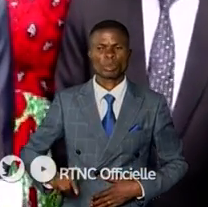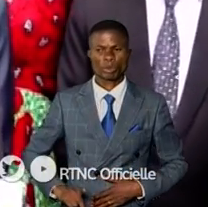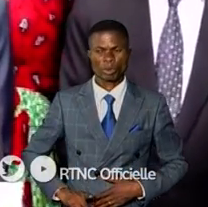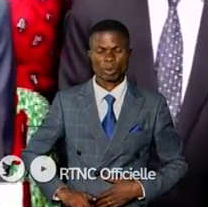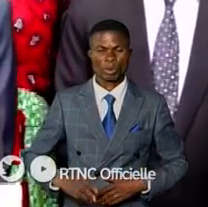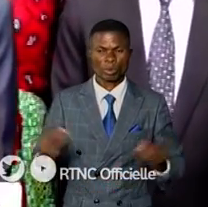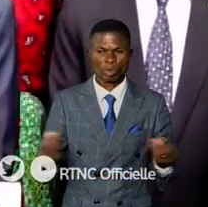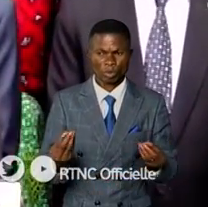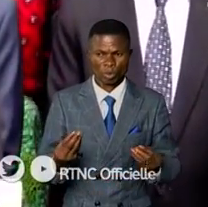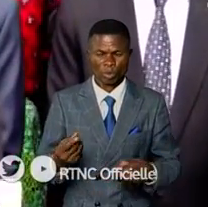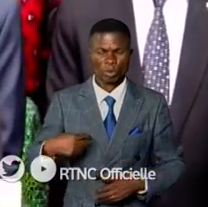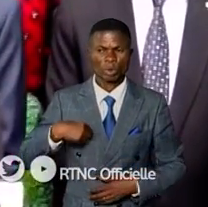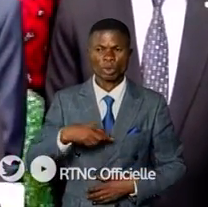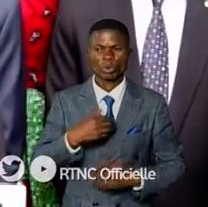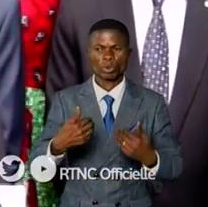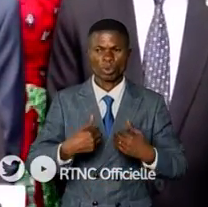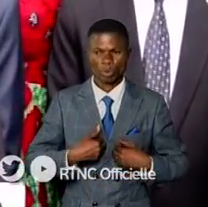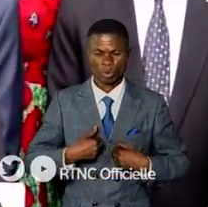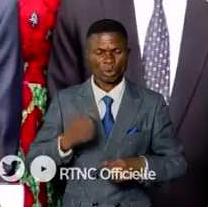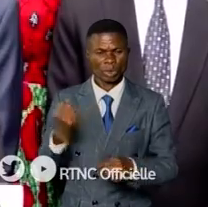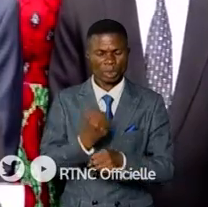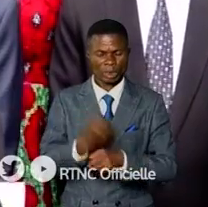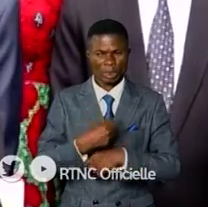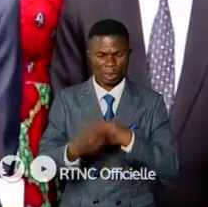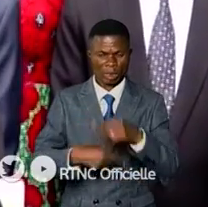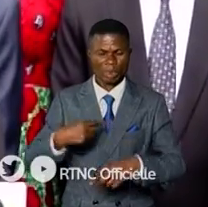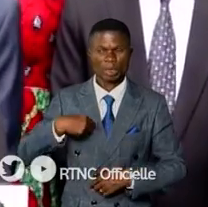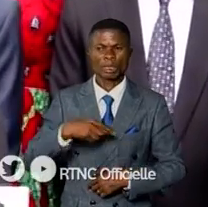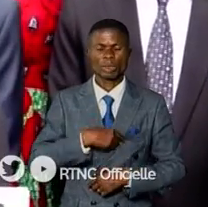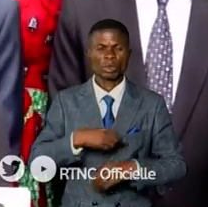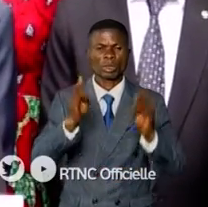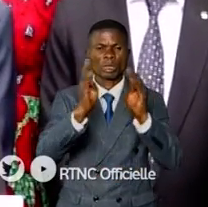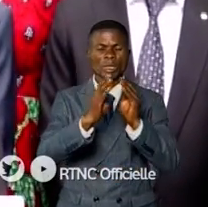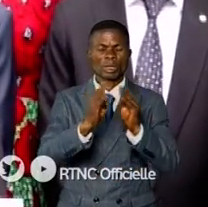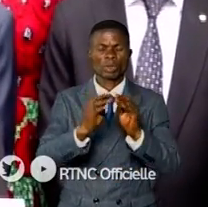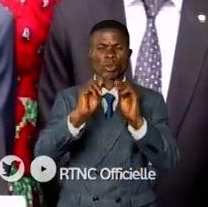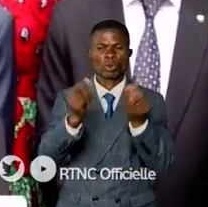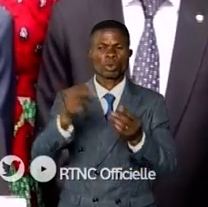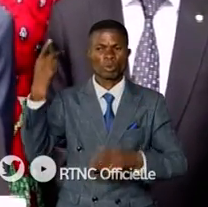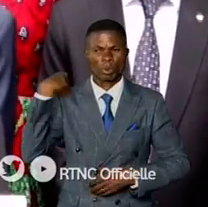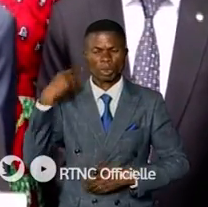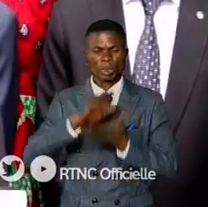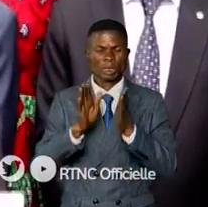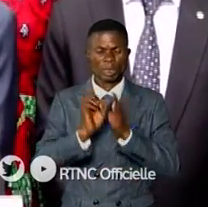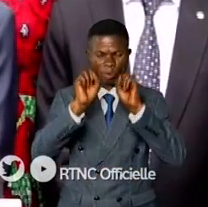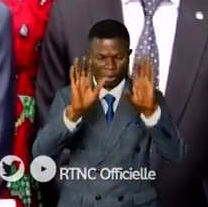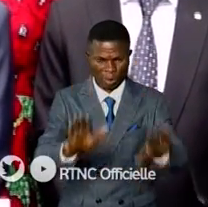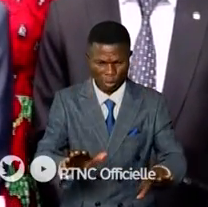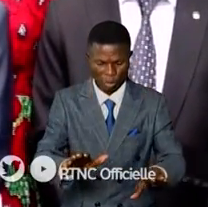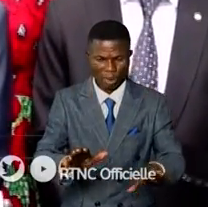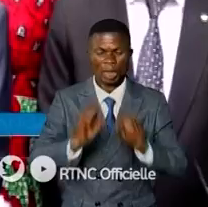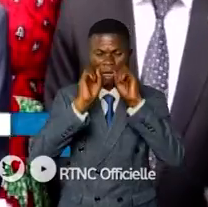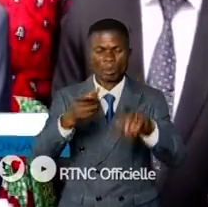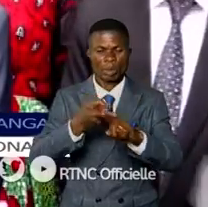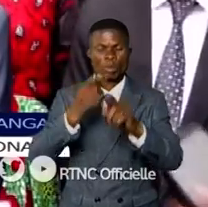pour que nos travaux à l'Assemblée nationale soient bénis par